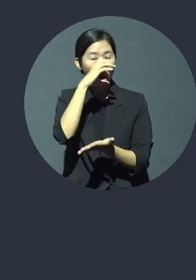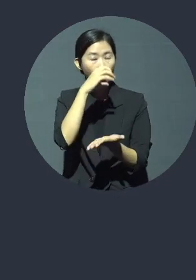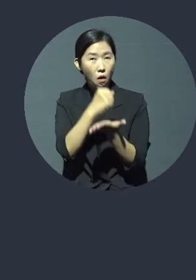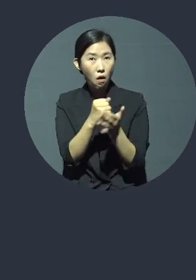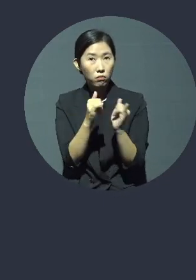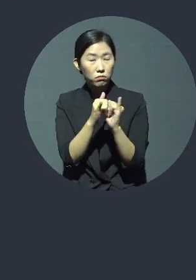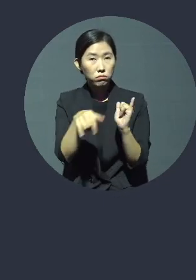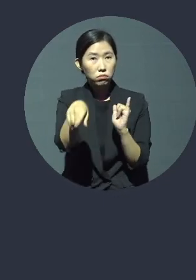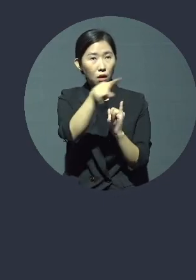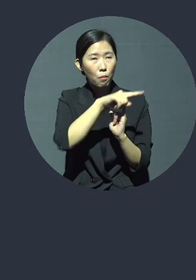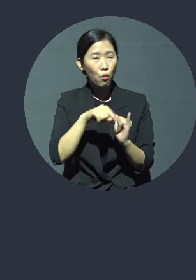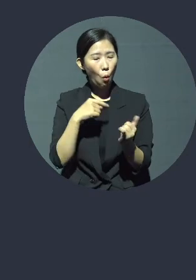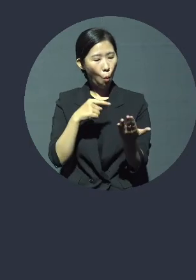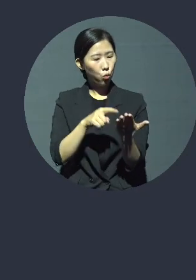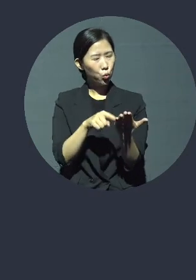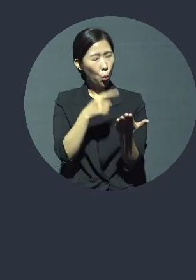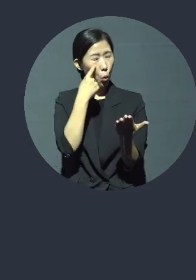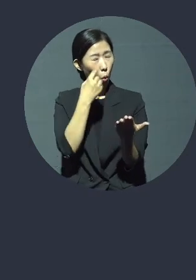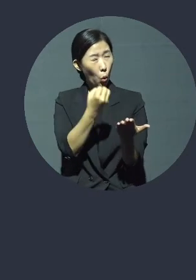언급이 되어지고 있습니다.